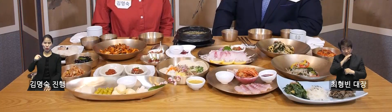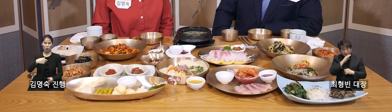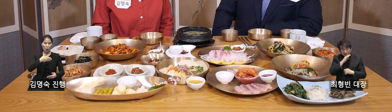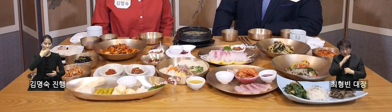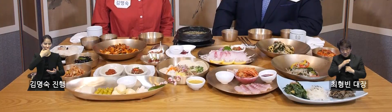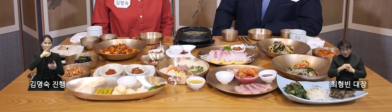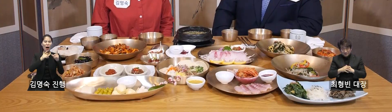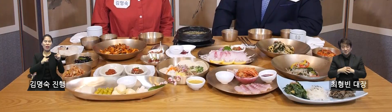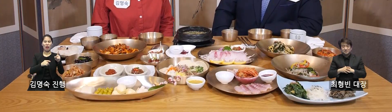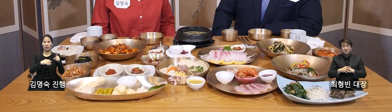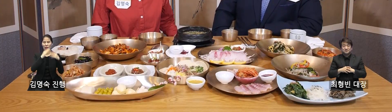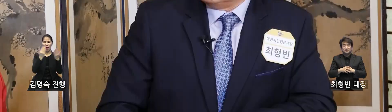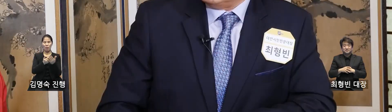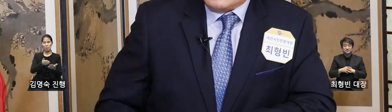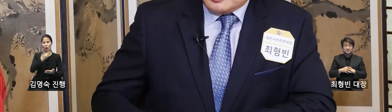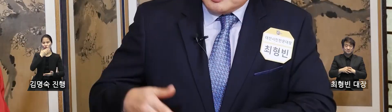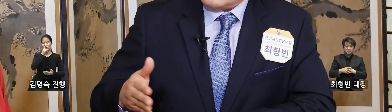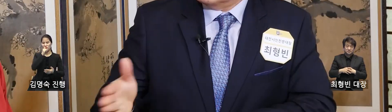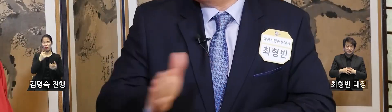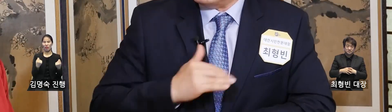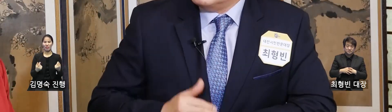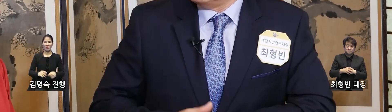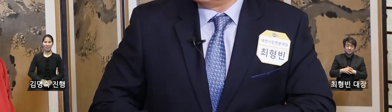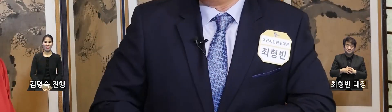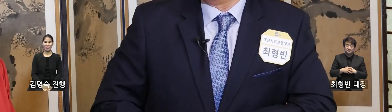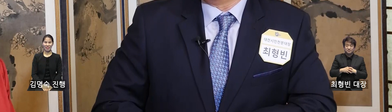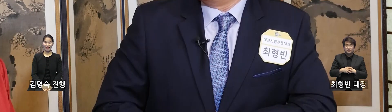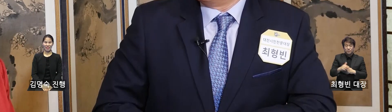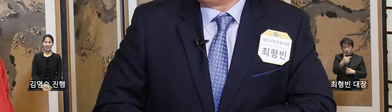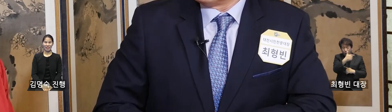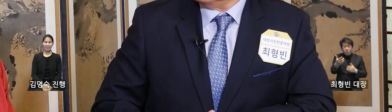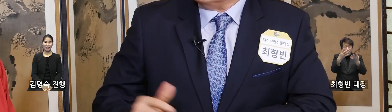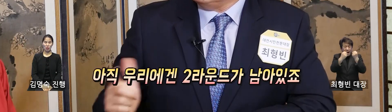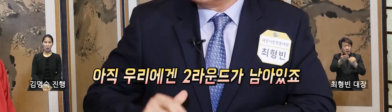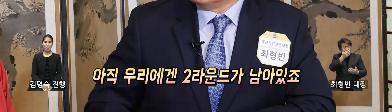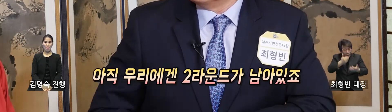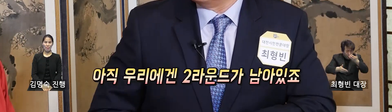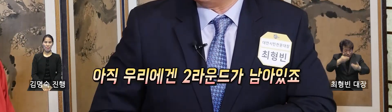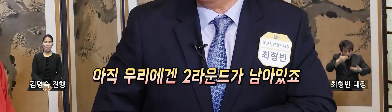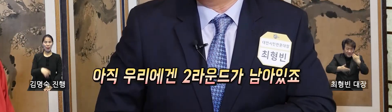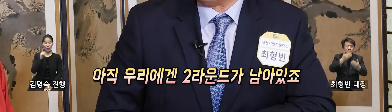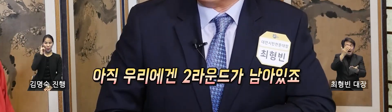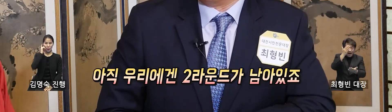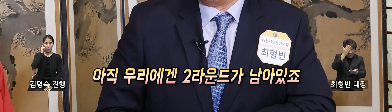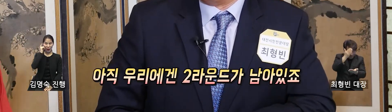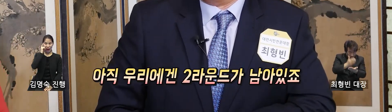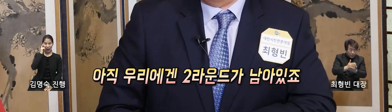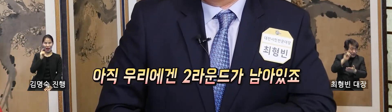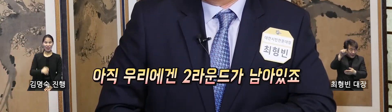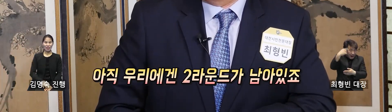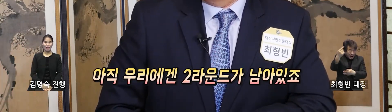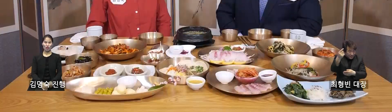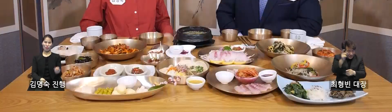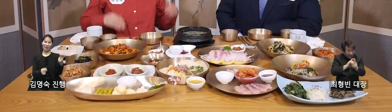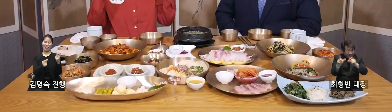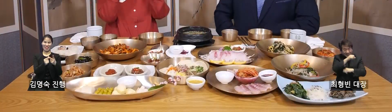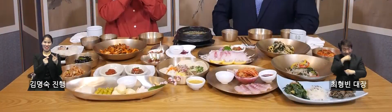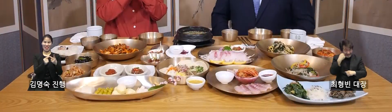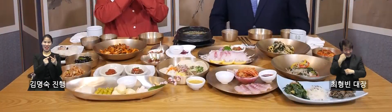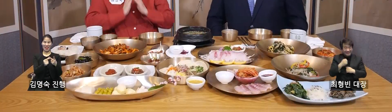같아요 4 4 너무 많이 드시지 마시고요 4 2라운드가 라마 있죠 아 아 2라운드